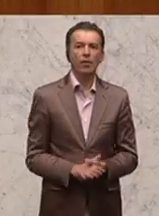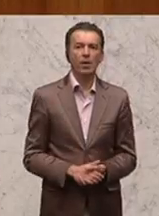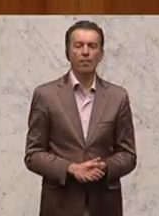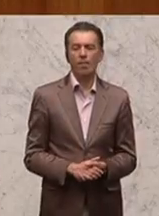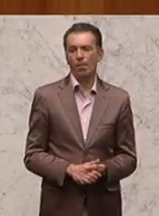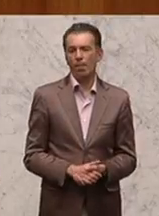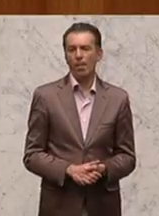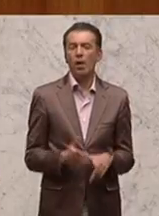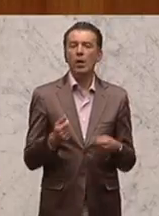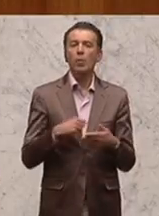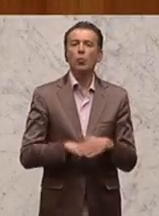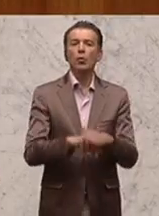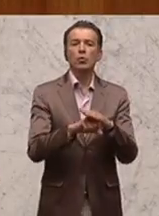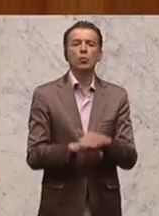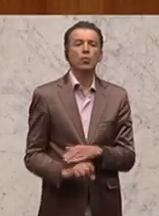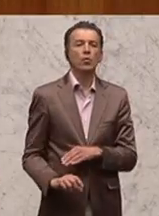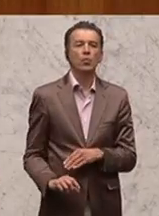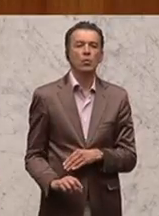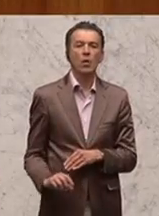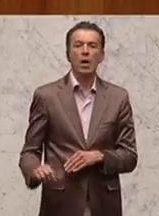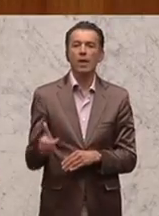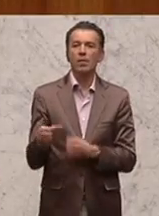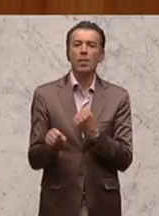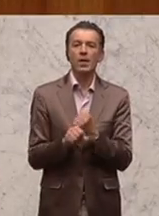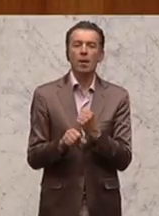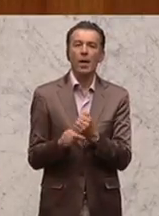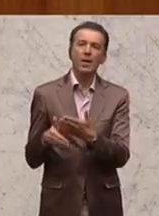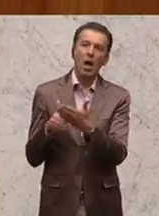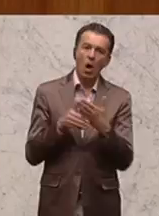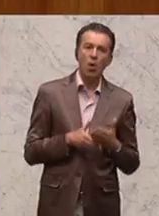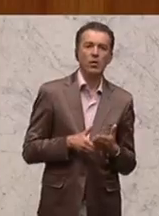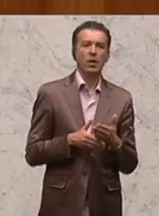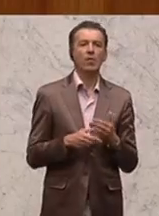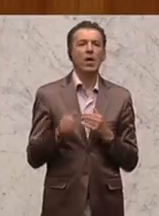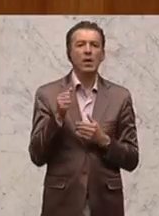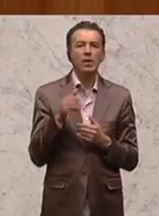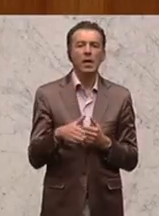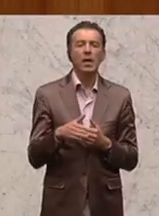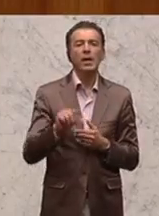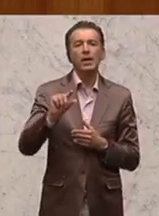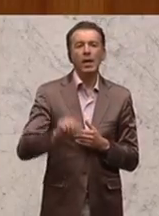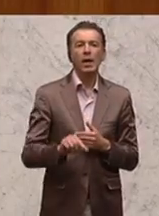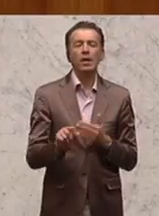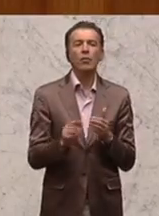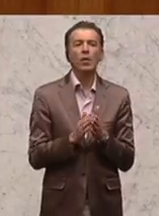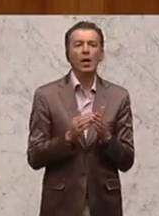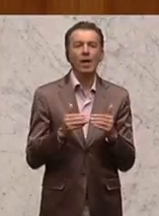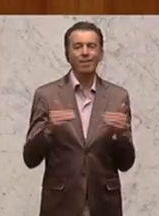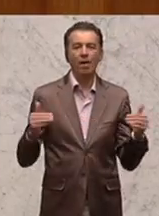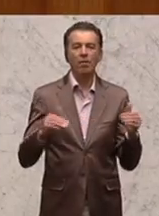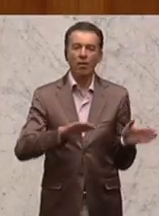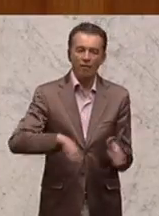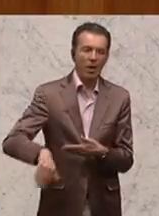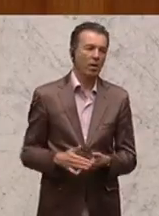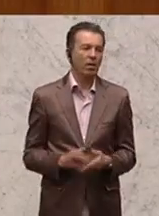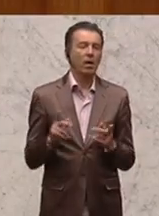Es gibt Unterstützung, wenn man einen ersten Mitarbeiter hat, wenn man eine Aushilfe braucht durch Wegfall der täglichen Geringfügigkeitsgrenze. Auch da kann